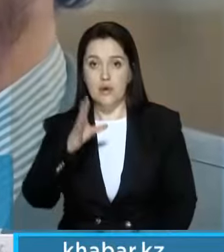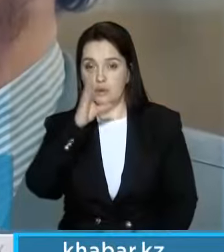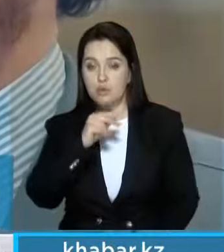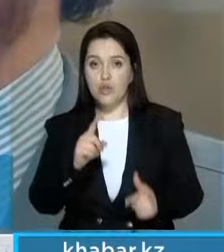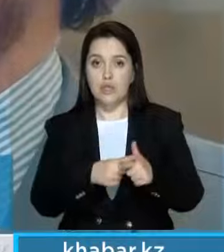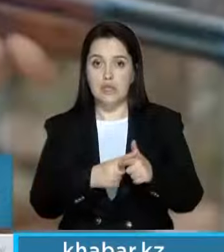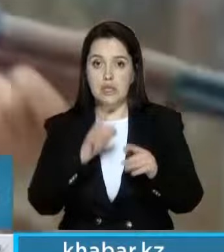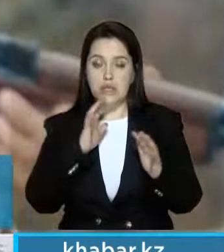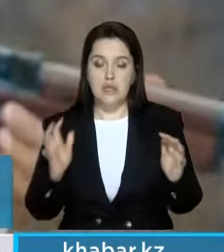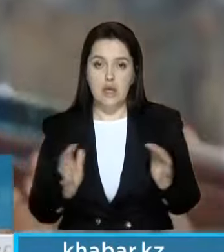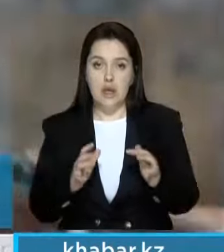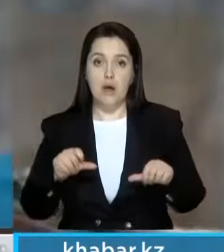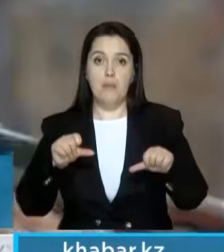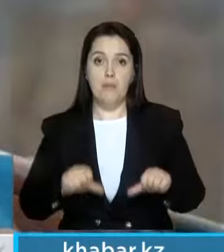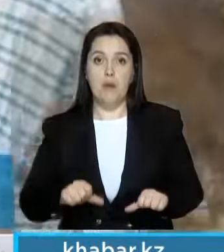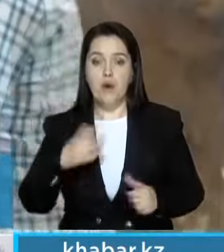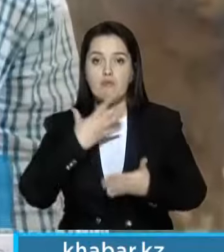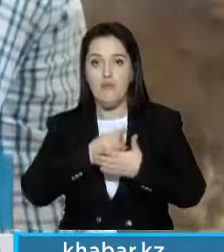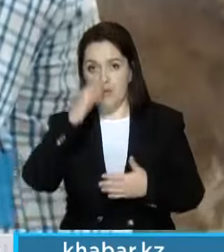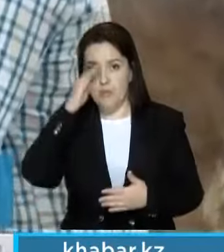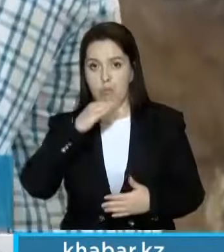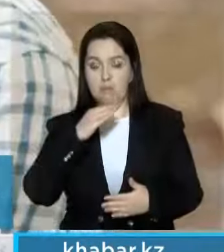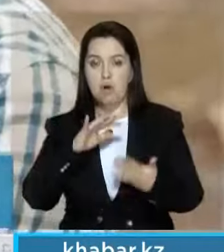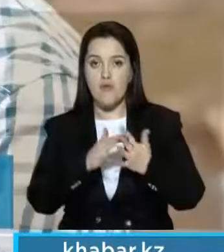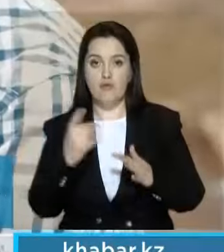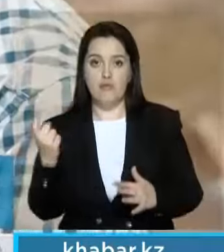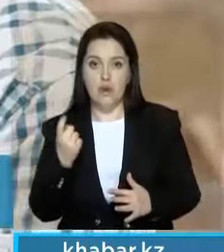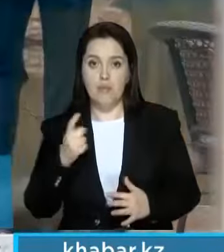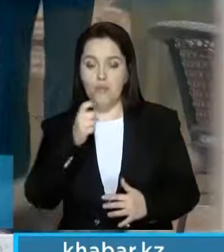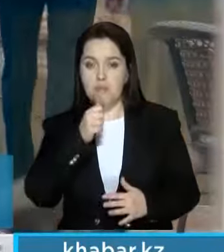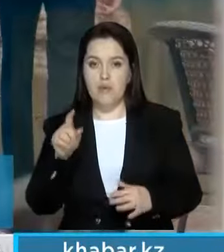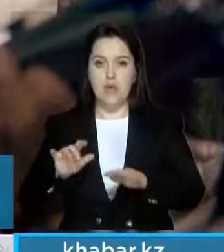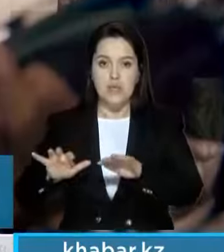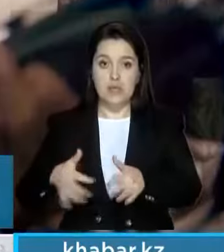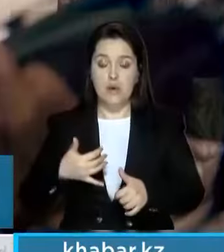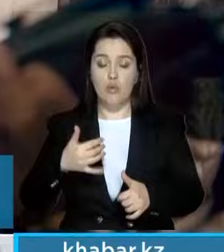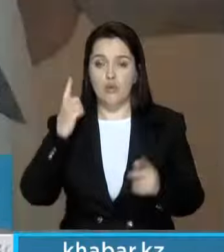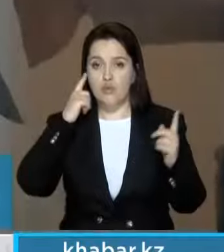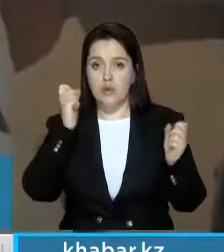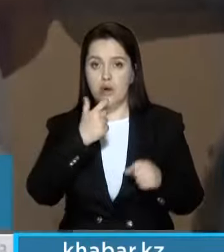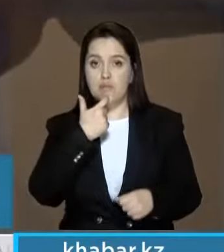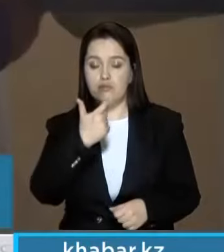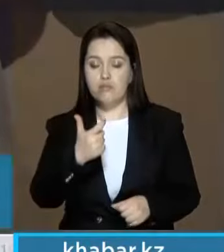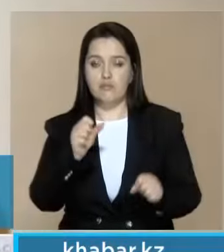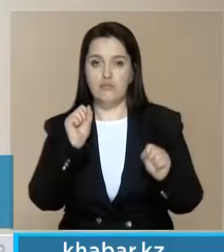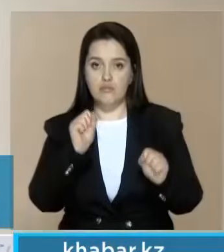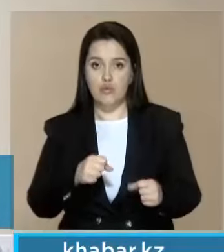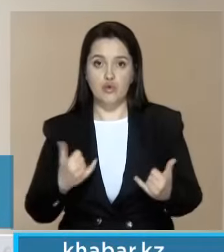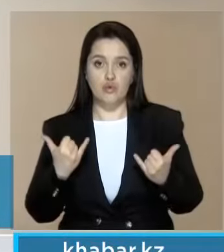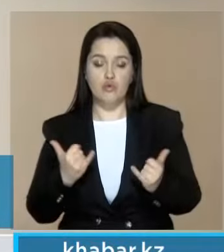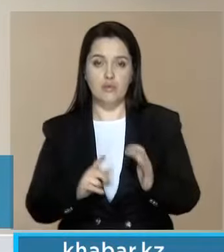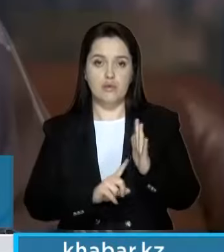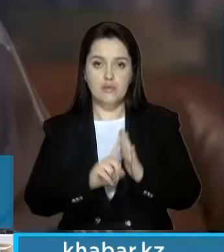Айдар сохранить право на отцовскую ферму, которую пытаются отобрать рейдеры, вы узнаете, посмотрев телесериал на канале «Хабар» уже